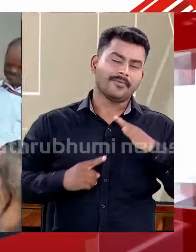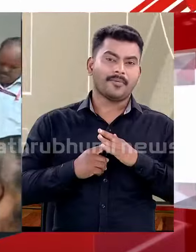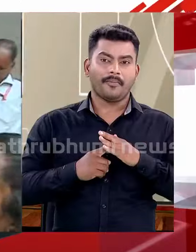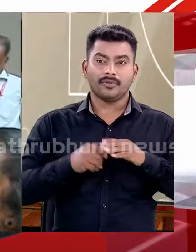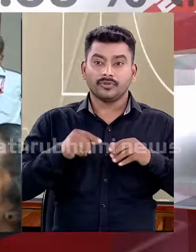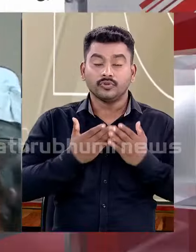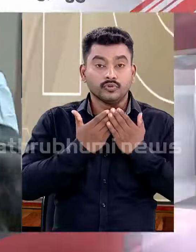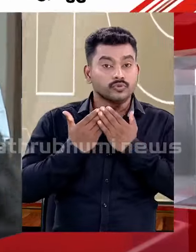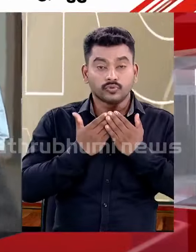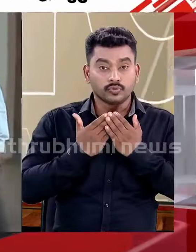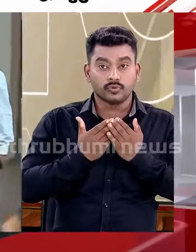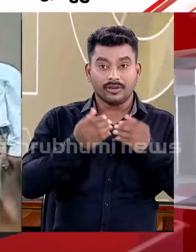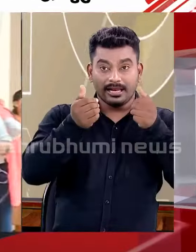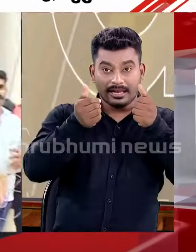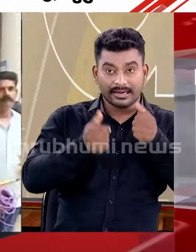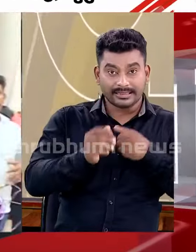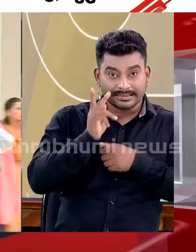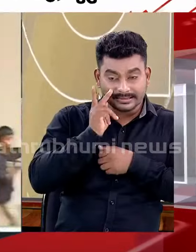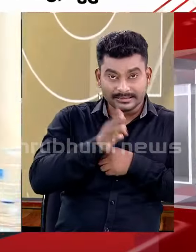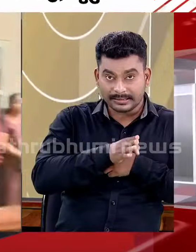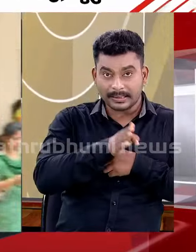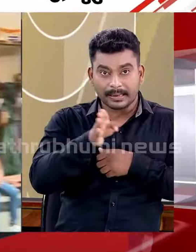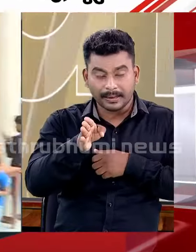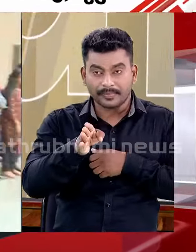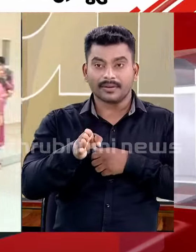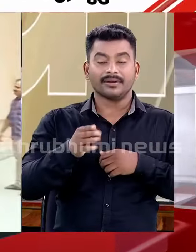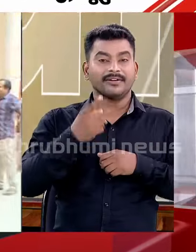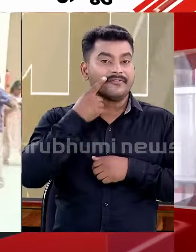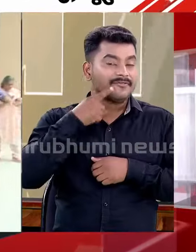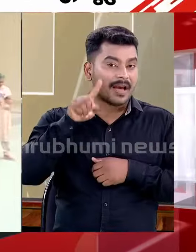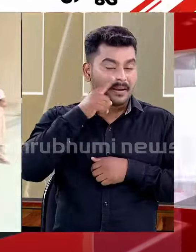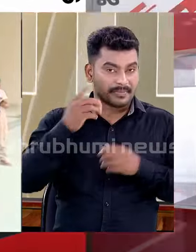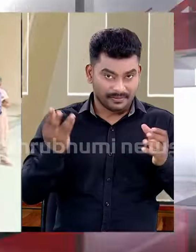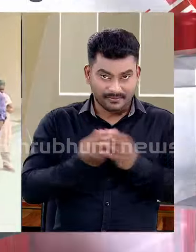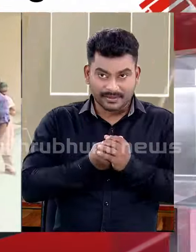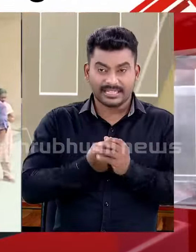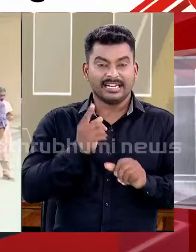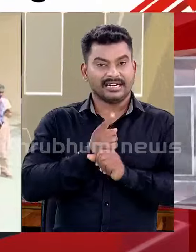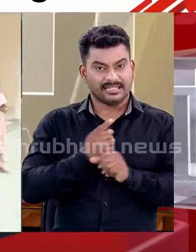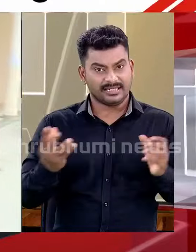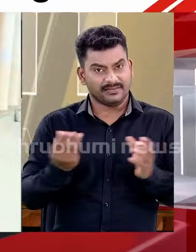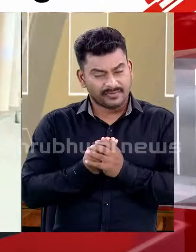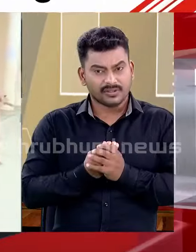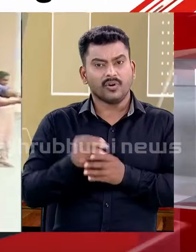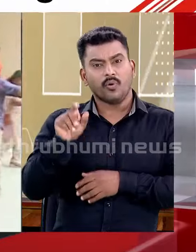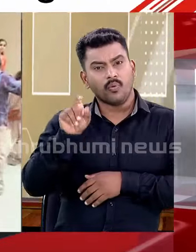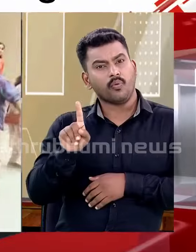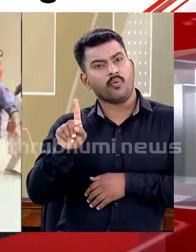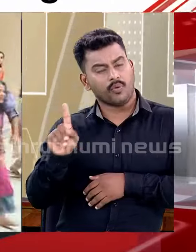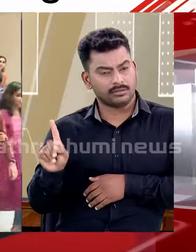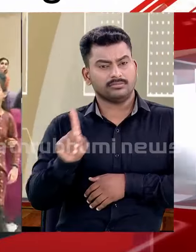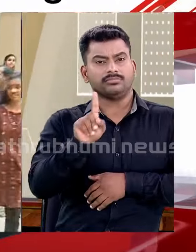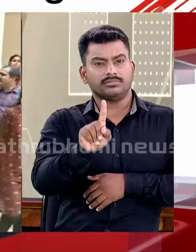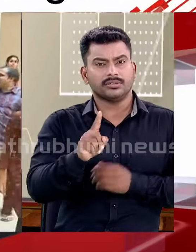സ്കൂളിലേക്ക് അത് റിസൾട്ട് നോക്കാനെത്തുന്നു. അപ്പോൾ അവർ മാതാപിതാക്കളുമായി എത്തിയവരുണ്ട്, അല്ലാതെ അധ്യാപകരുമായി എത്തിയവരുണ്ട്, ഒറ്റയ്ക്ക് എത്തിയവരുമുണ്ട്, കൂട്ടുകാർ ഒപ്പം എത്തിയവരുണ്ട്.